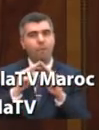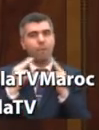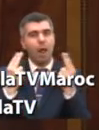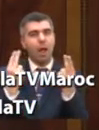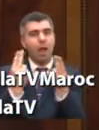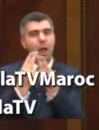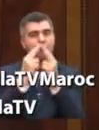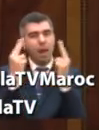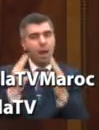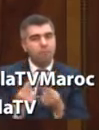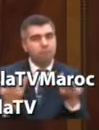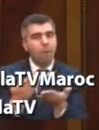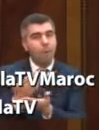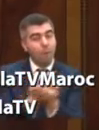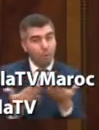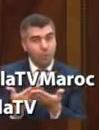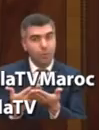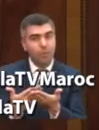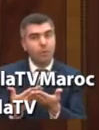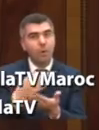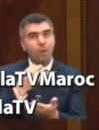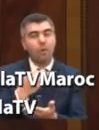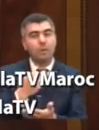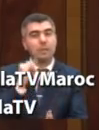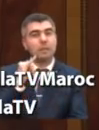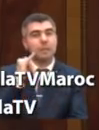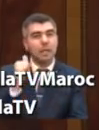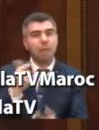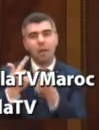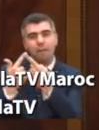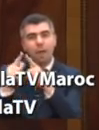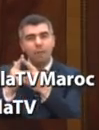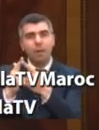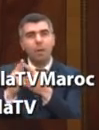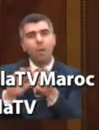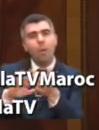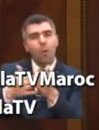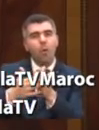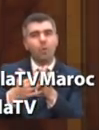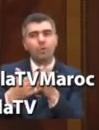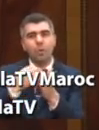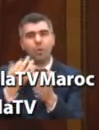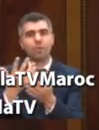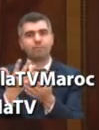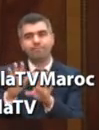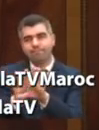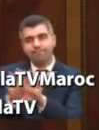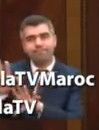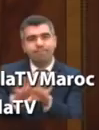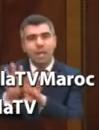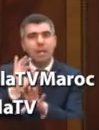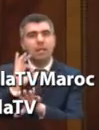لكن لا يمكن لهذه المبادرة ولكل من يهرول خلف هذه المبادرة من الصفقة